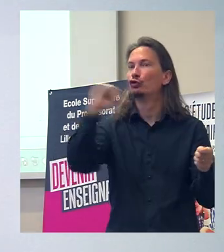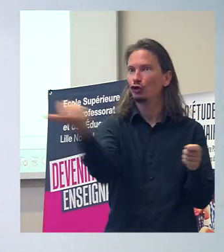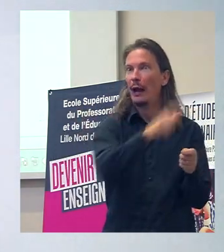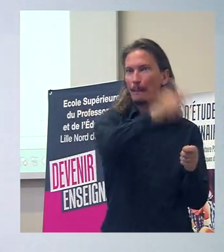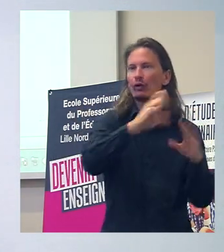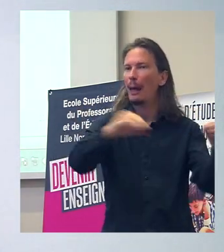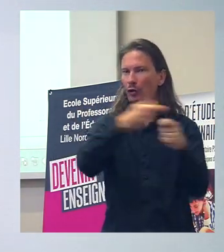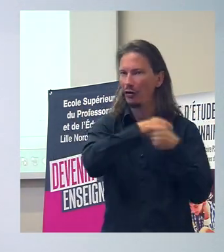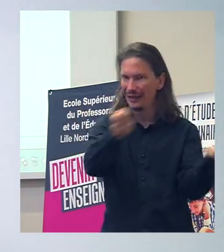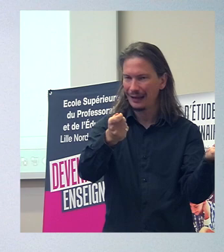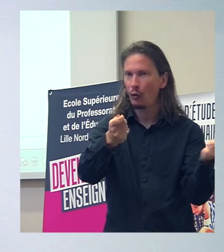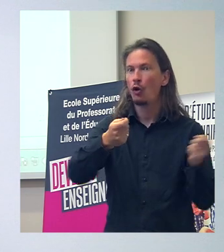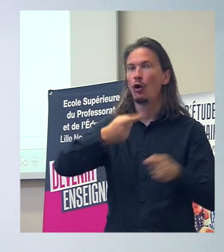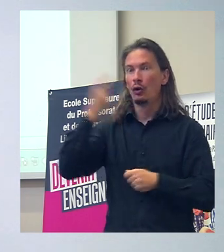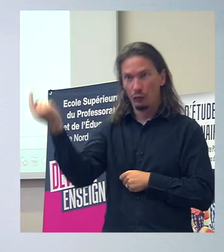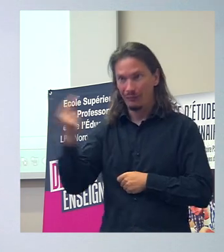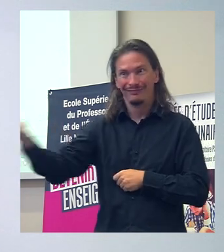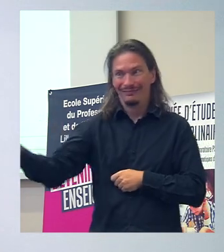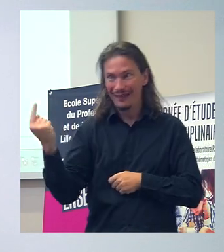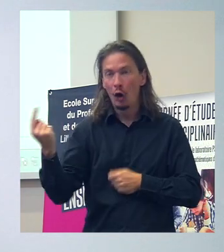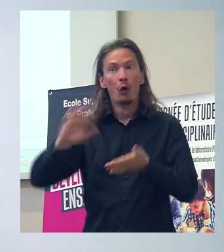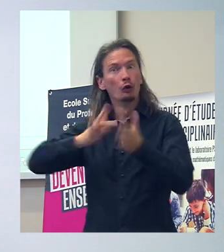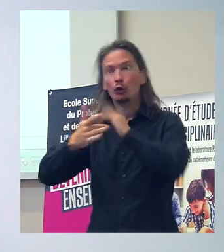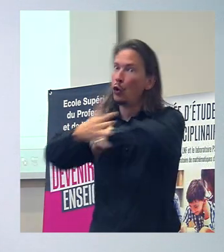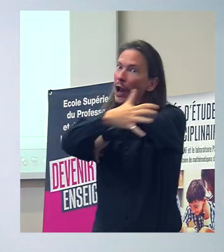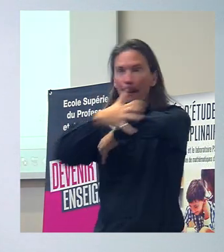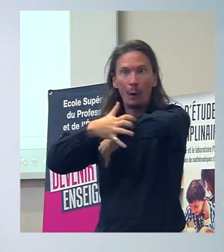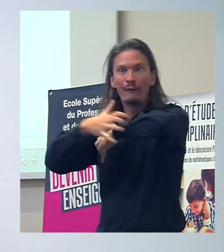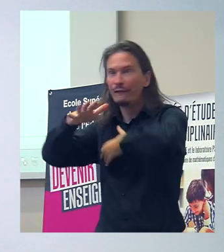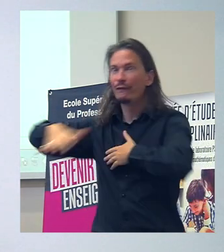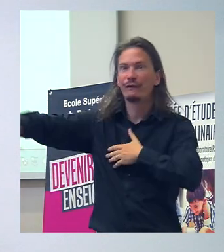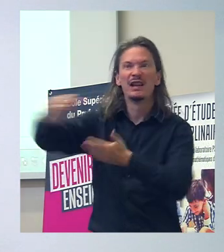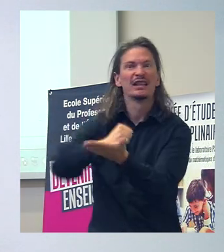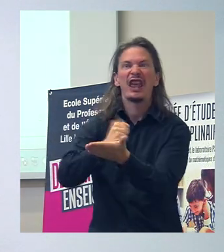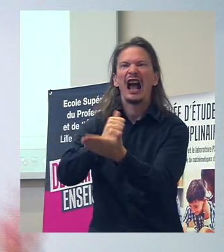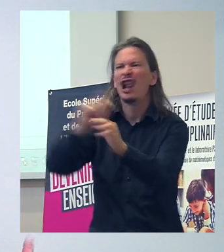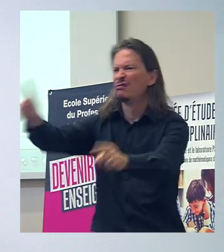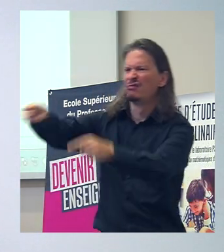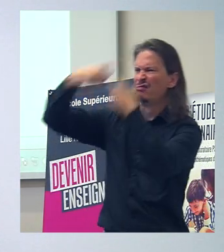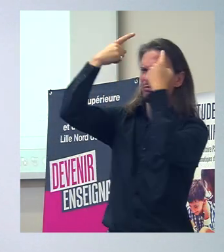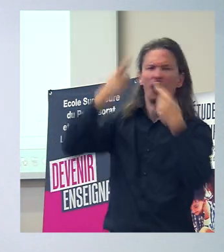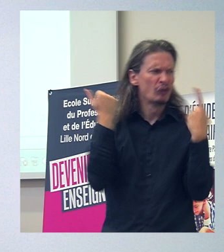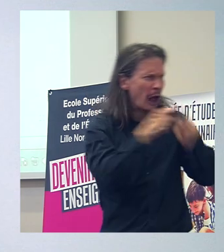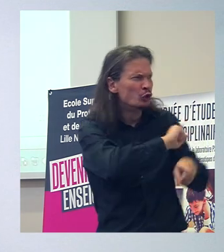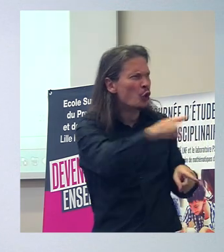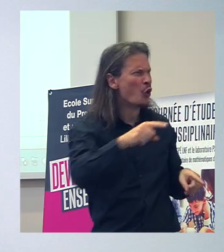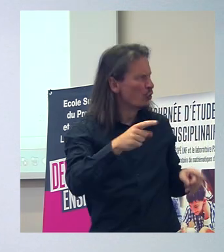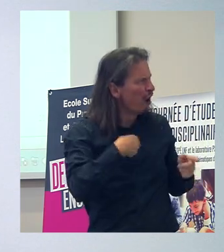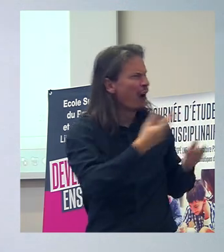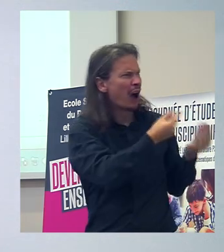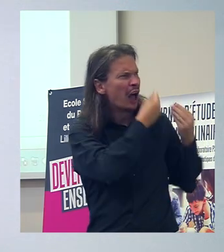chaque ressortissant, et là, c'est tous les pauvres du Boal du Sénégal qui protestent en disant « C'est pas juste de